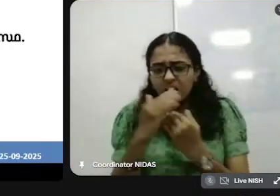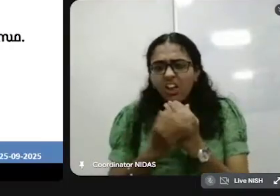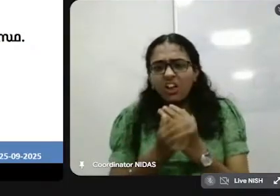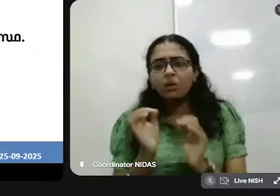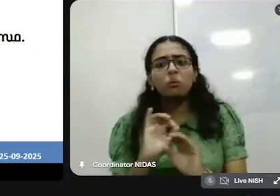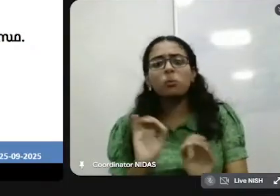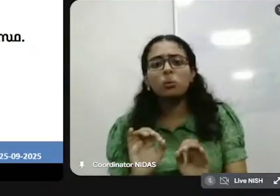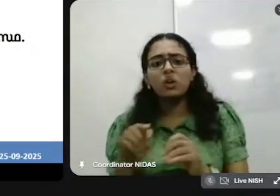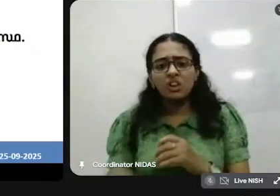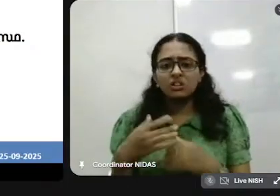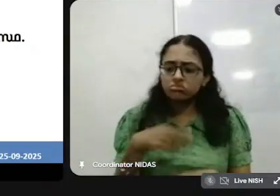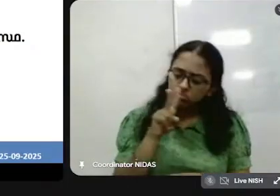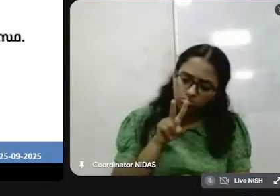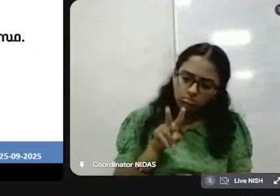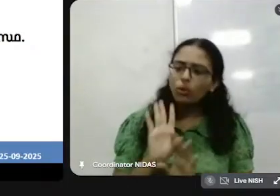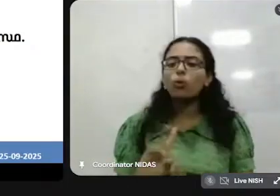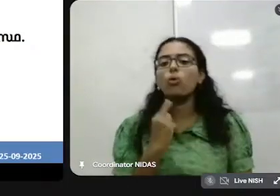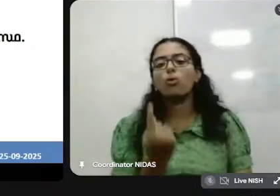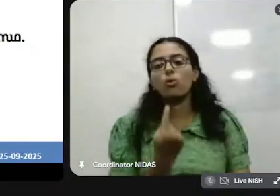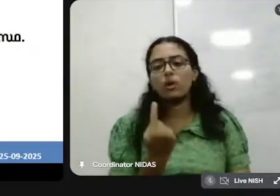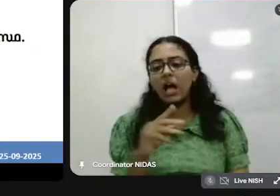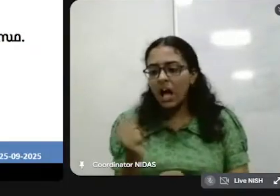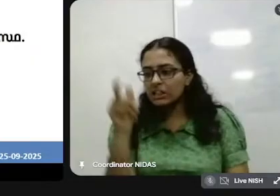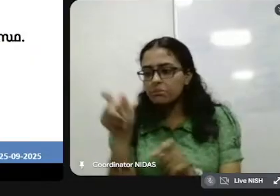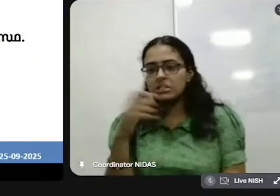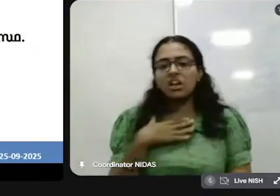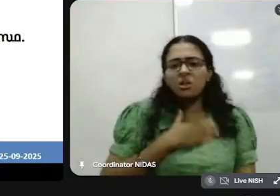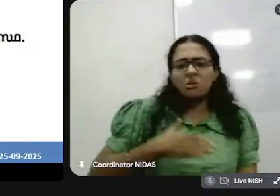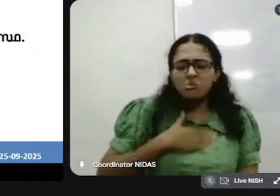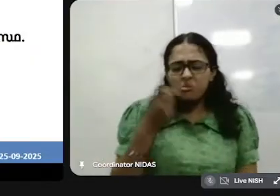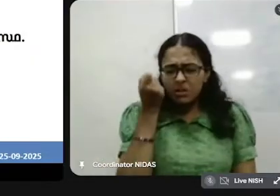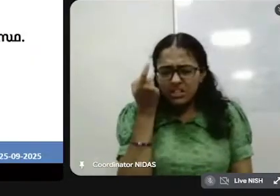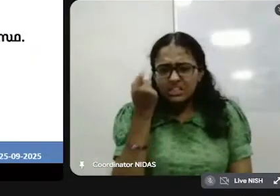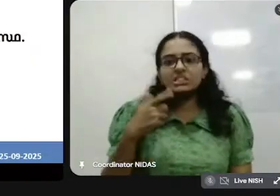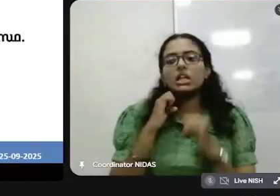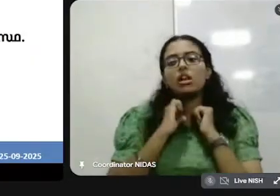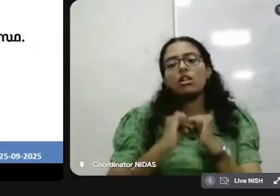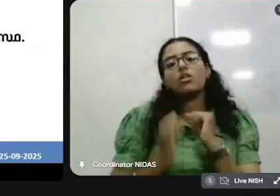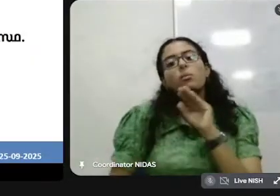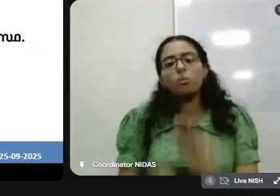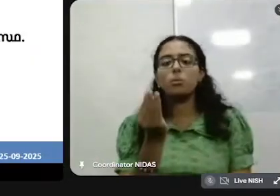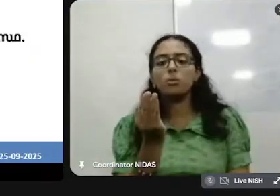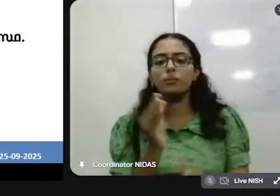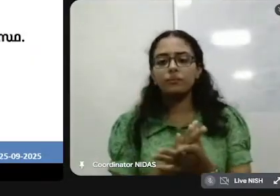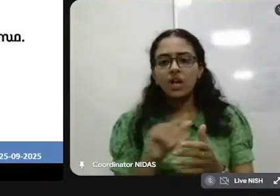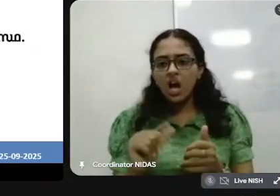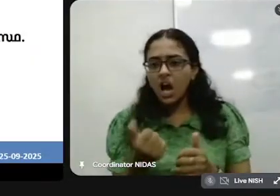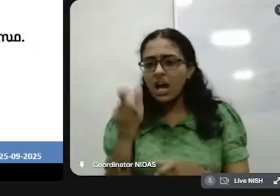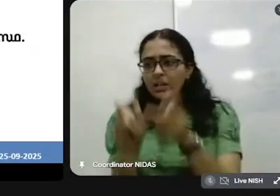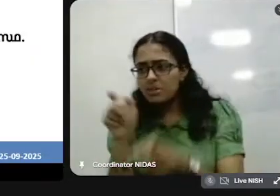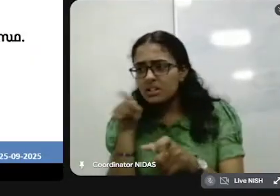പറ്റുന്നുണ്ടാവില്ലായിരിക്കും. അപ്പം മറ്റുള്ളവരുടെ വികാരങ്ങൾ മനസ്സിലാക്കാനുള്ള ബുദ്ധിമുട്ടുകൾ കാരണം പല സമയത്തും മറ്റാൾക്കാർ